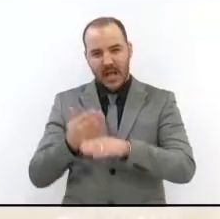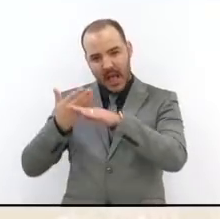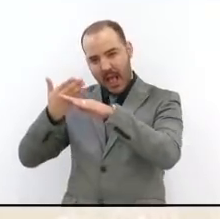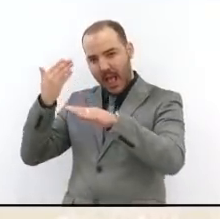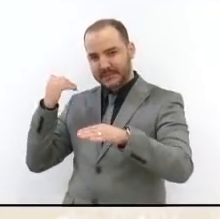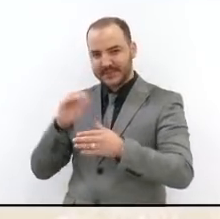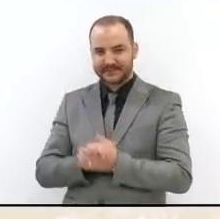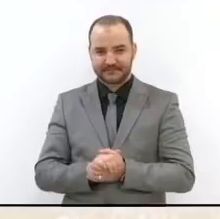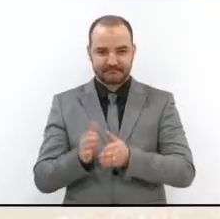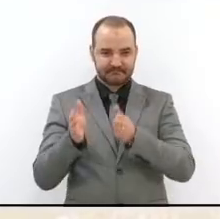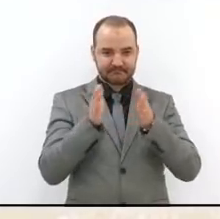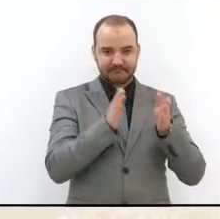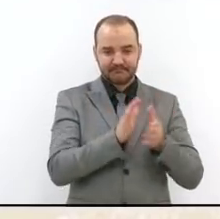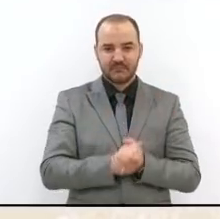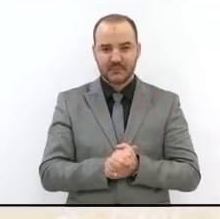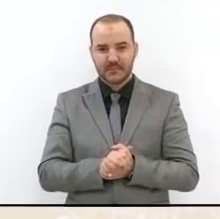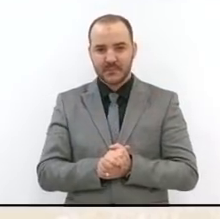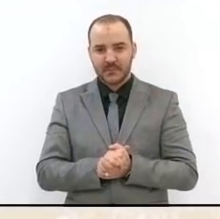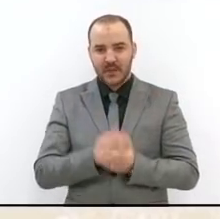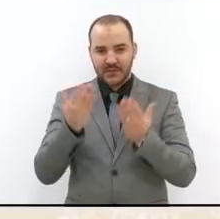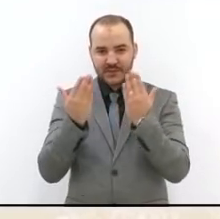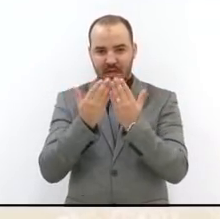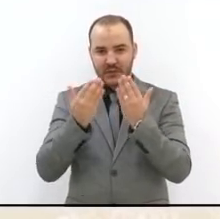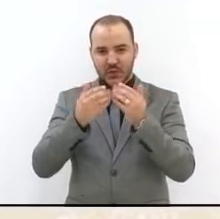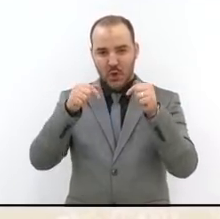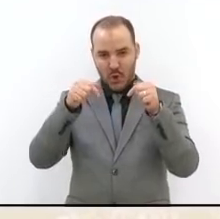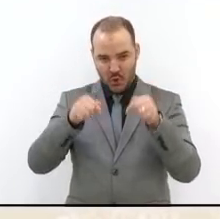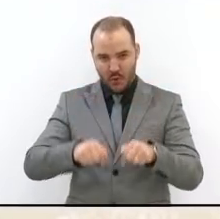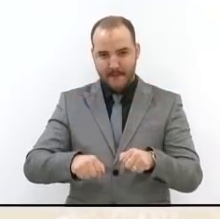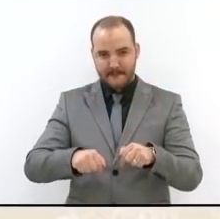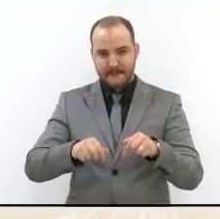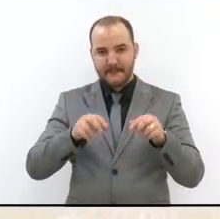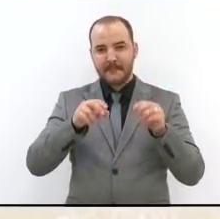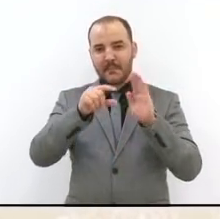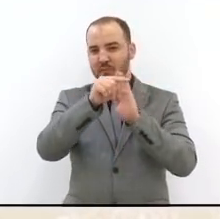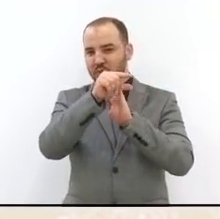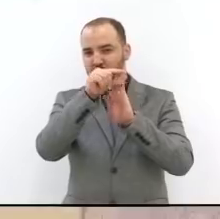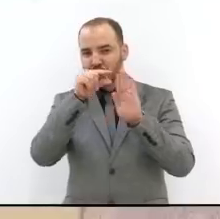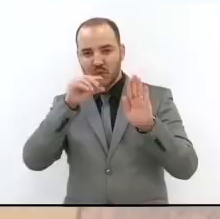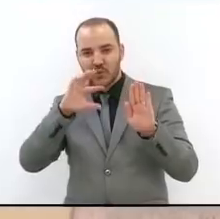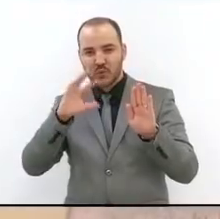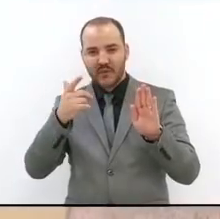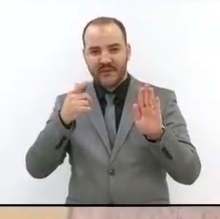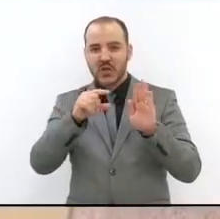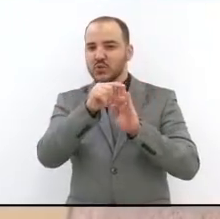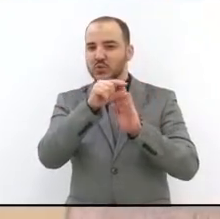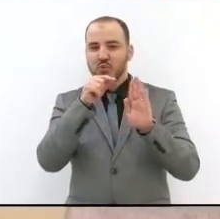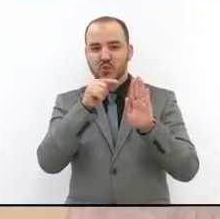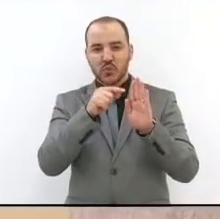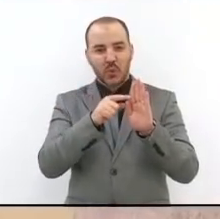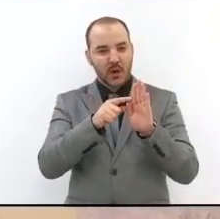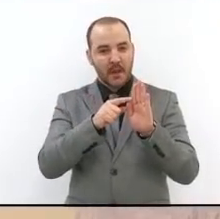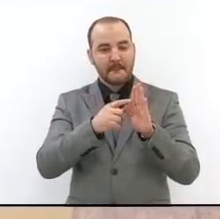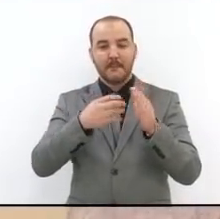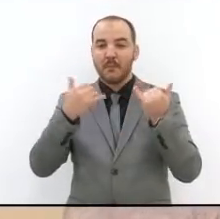درسنا اليوم يا أحبابي سيكون كما عرفنا حول سورة عظيمة من